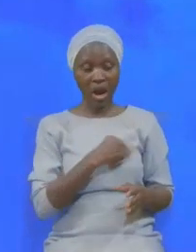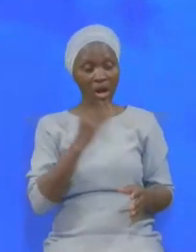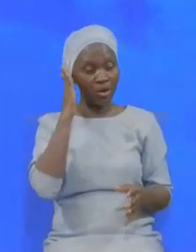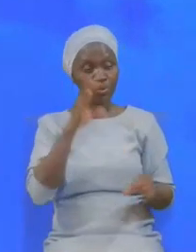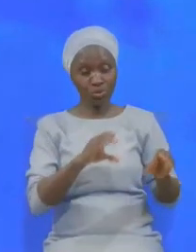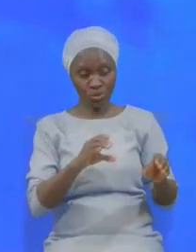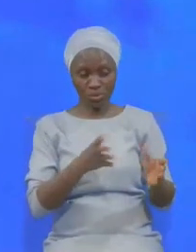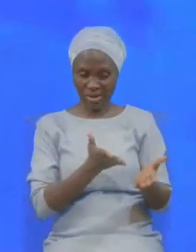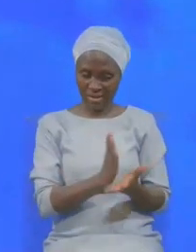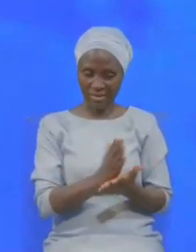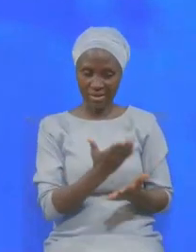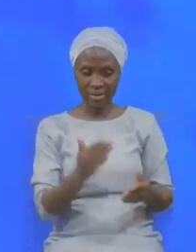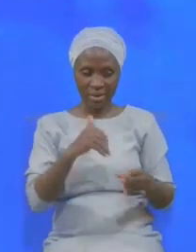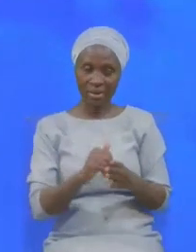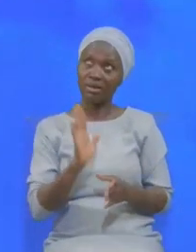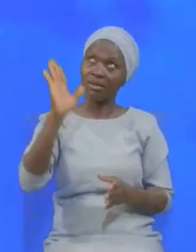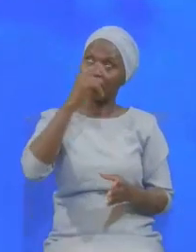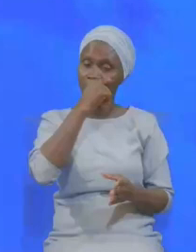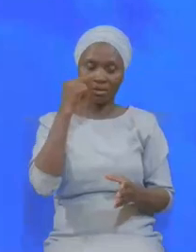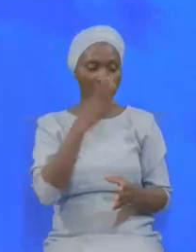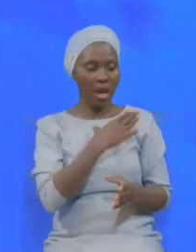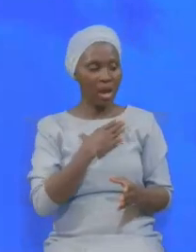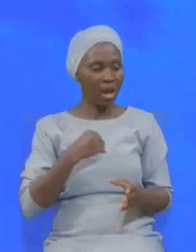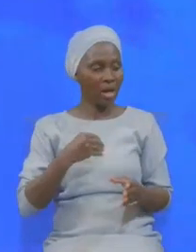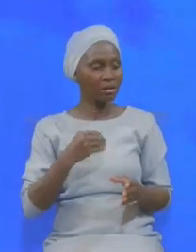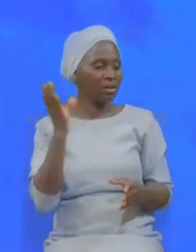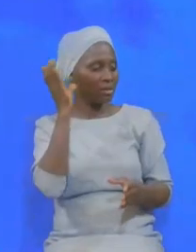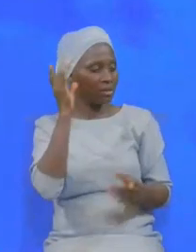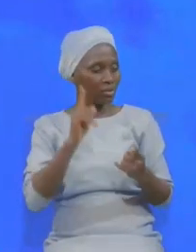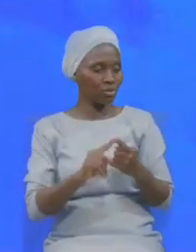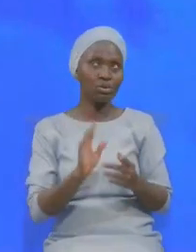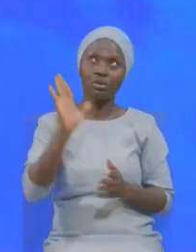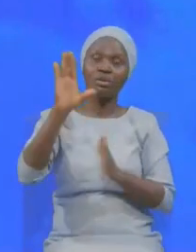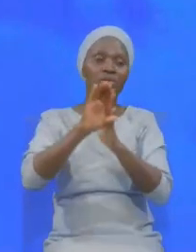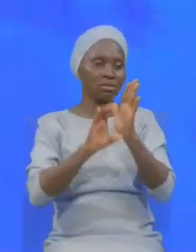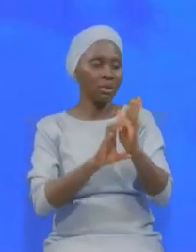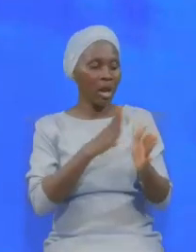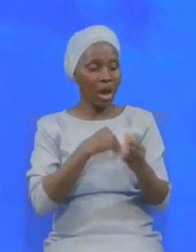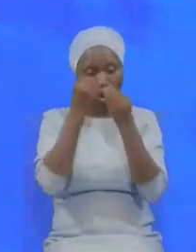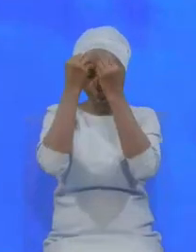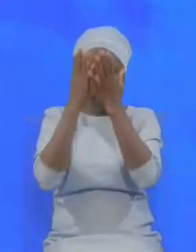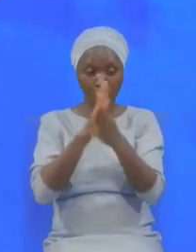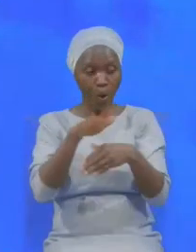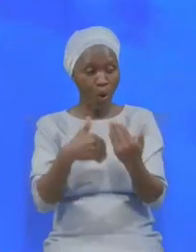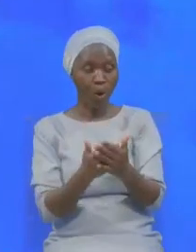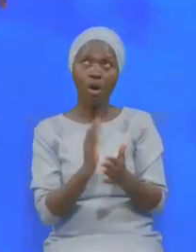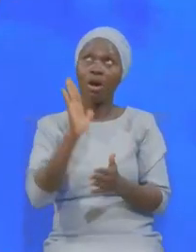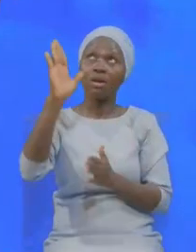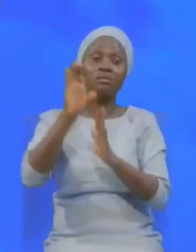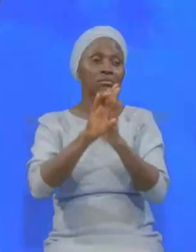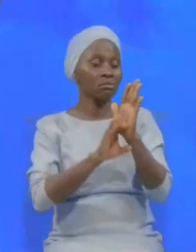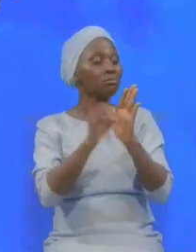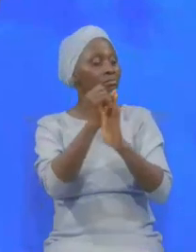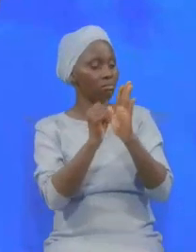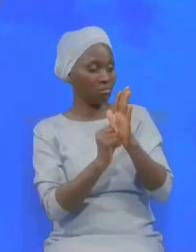yeux, si tu prêtes l'oreille à ses commandements, et si tu observes toutes ses lois, je